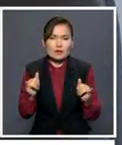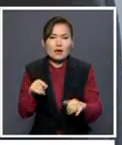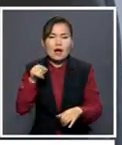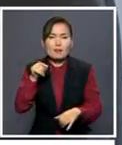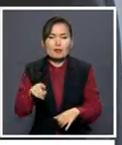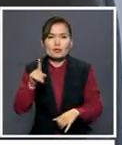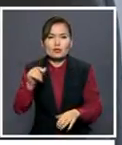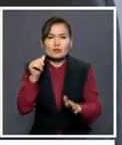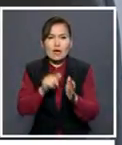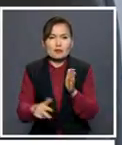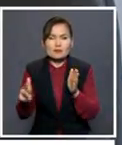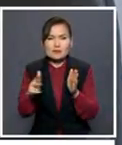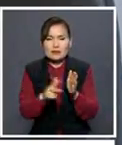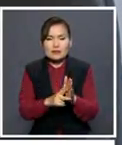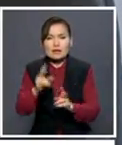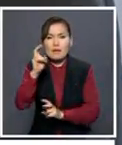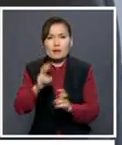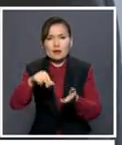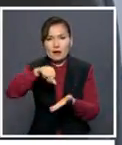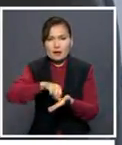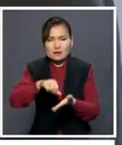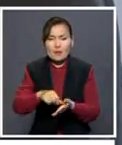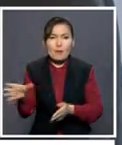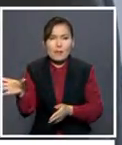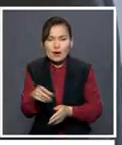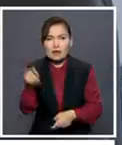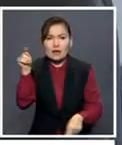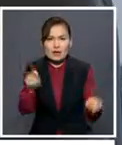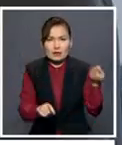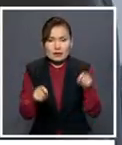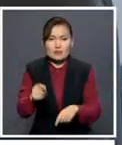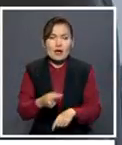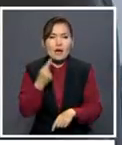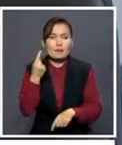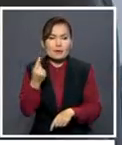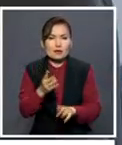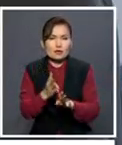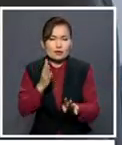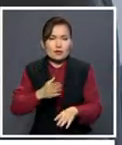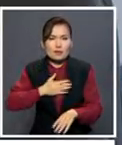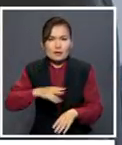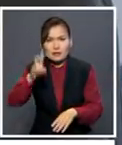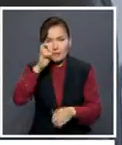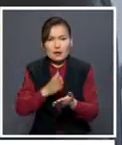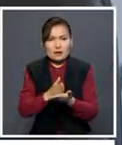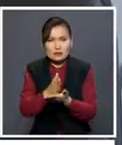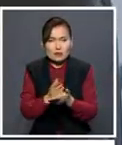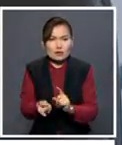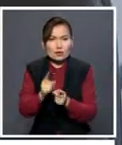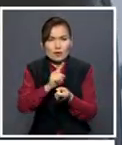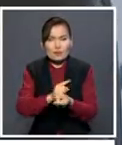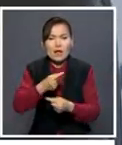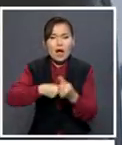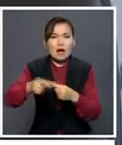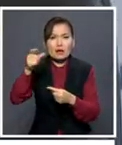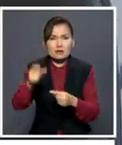1168 мекеме келді. Неге келді олардың барлығы да? Ең біріншіден, біздің мемлекеттің саясаты өзгеріп атыр,